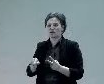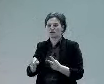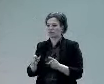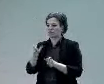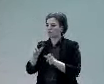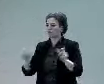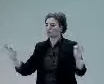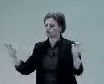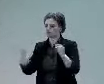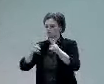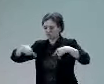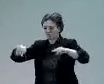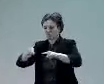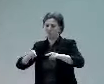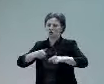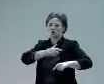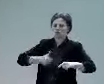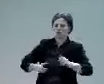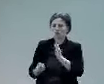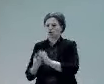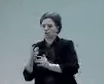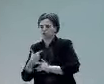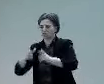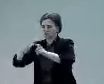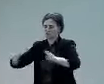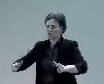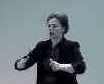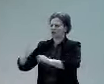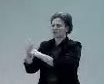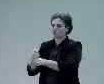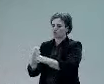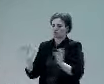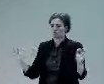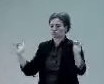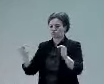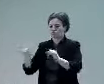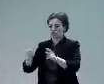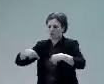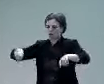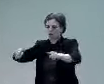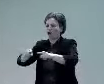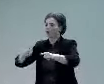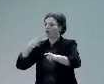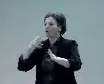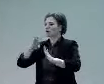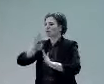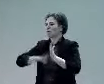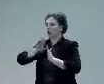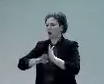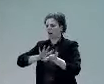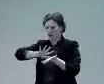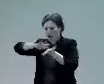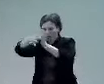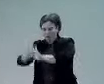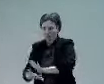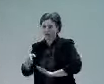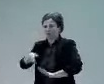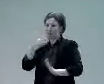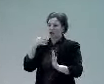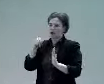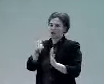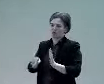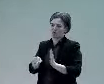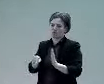un tavolo, il mondo produttivo e sindacale, la città, le istituzioni, per attuare un grande piano di riconversione. Una